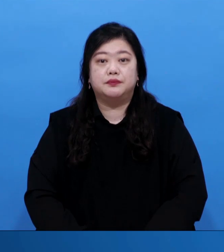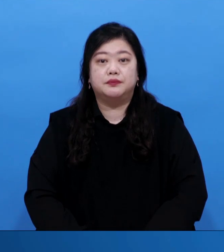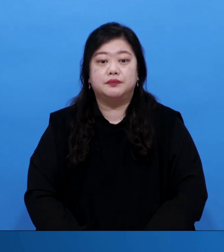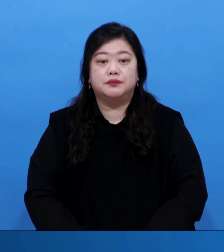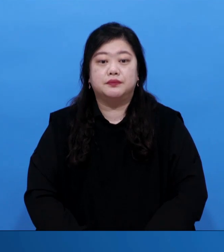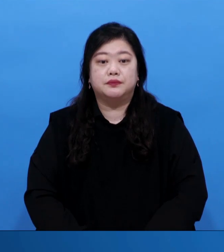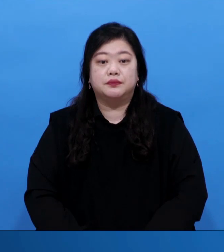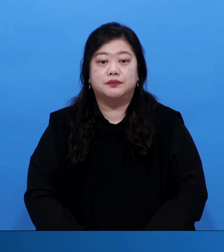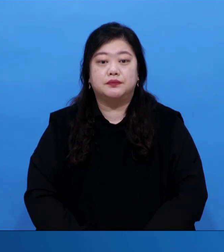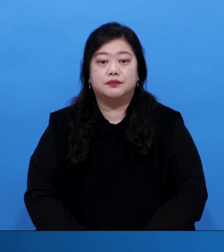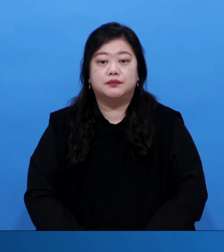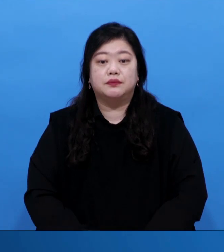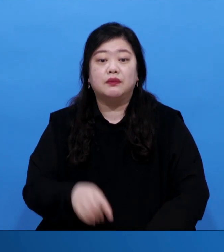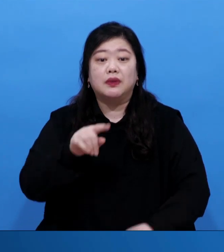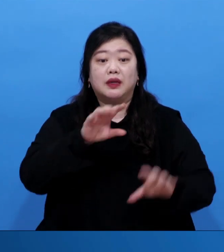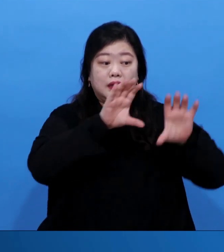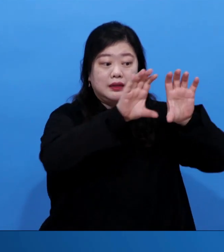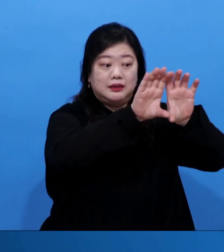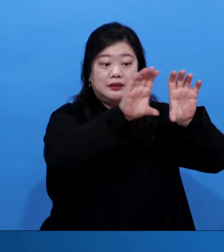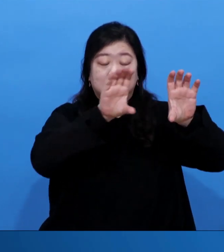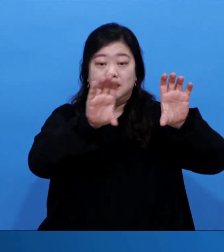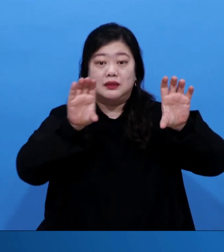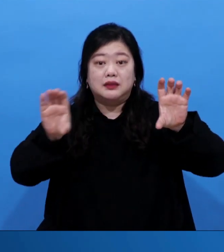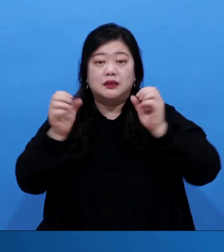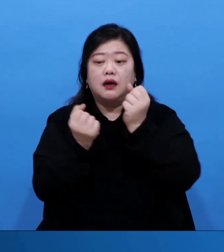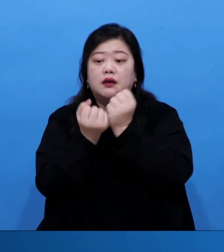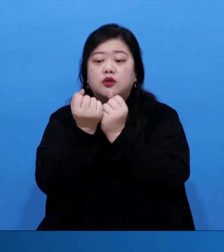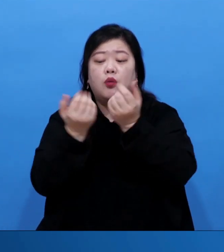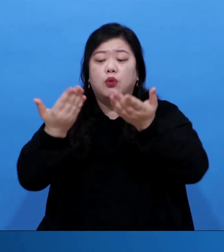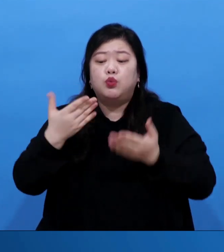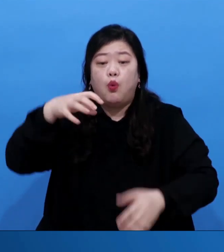감람산에서 한 겁니다. And now he gave this explanation on the Mount of Olives.